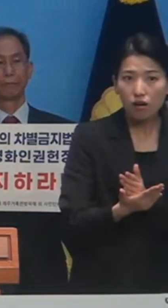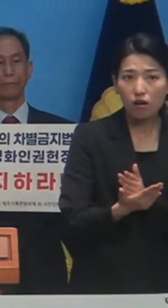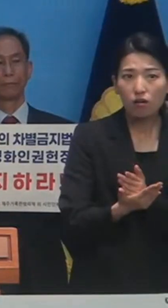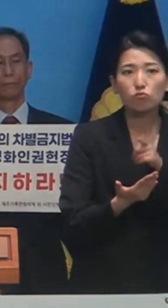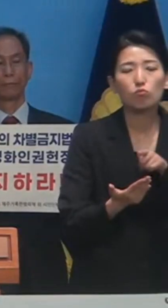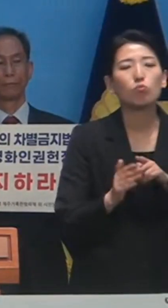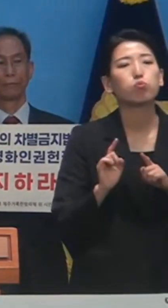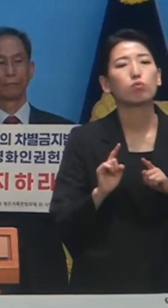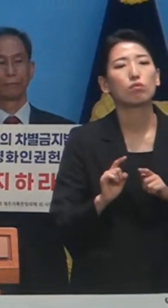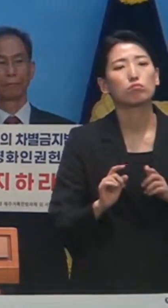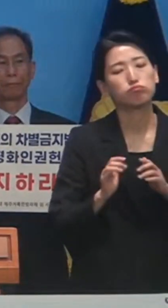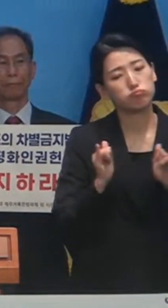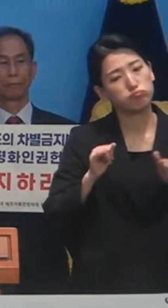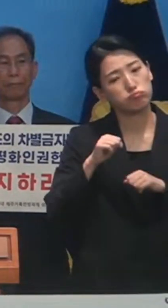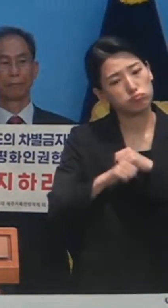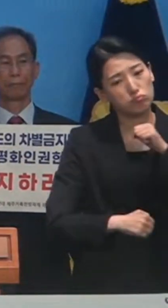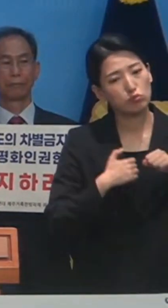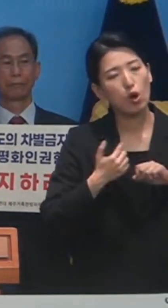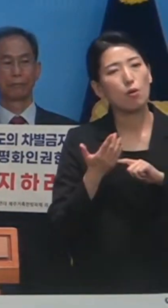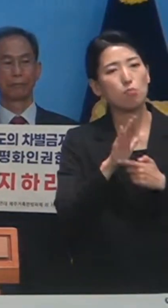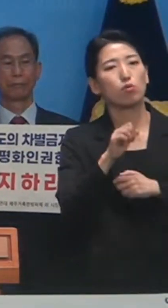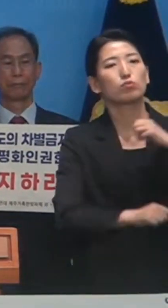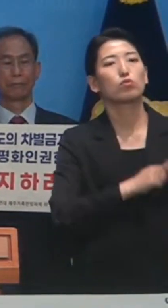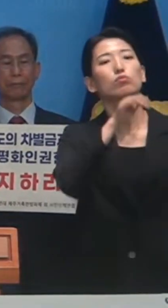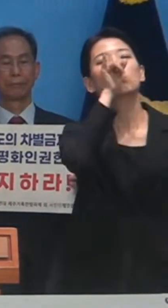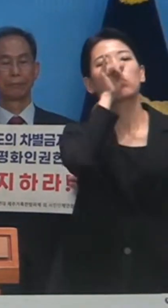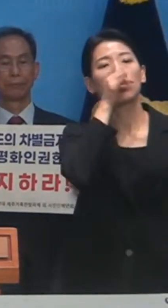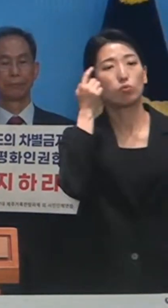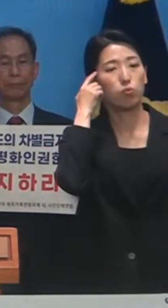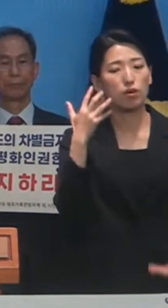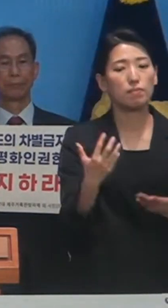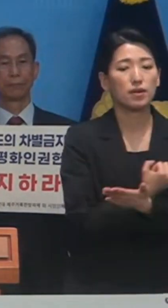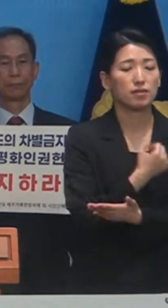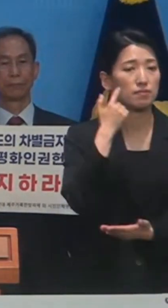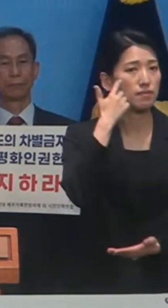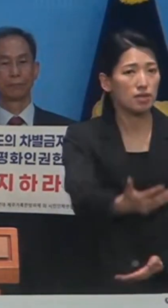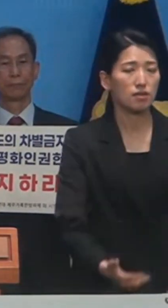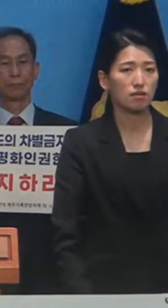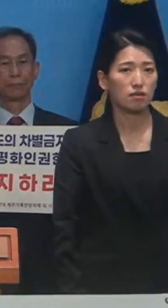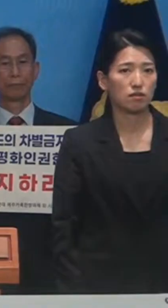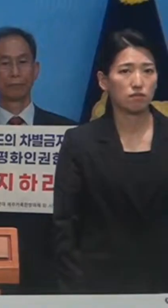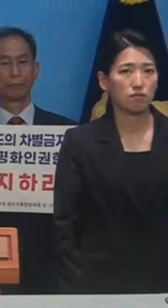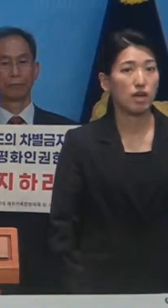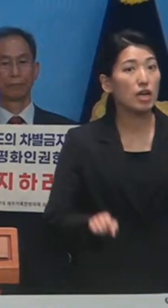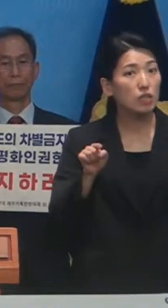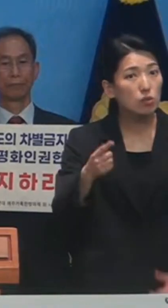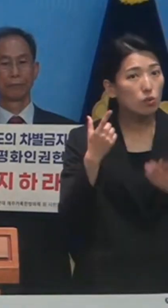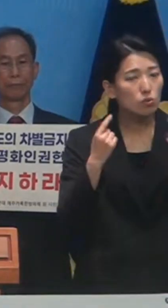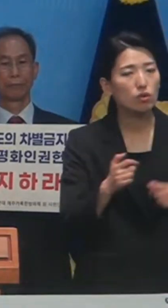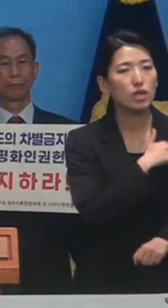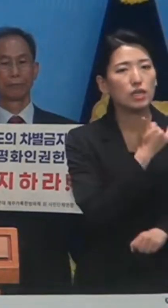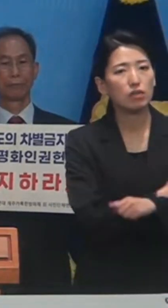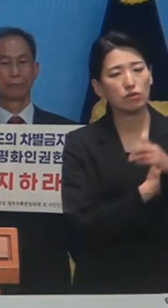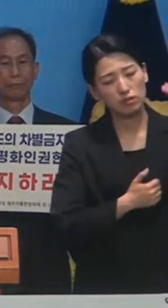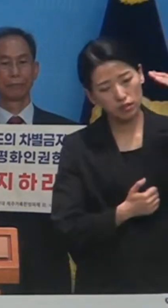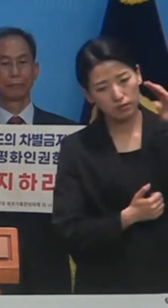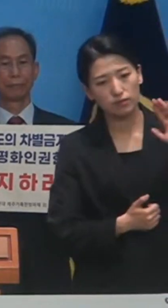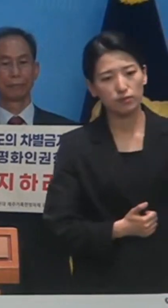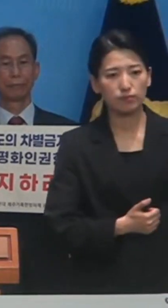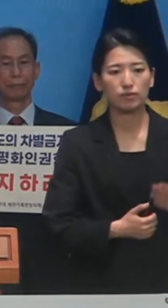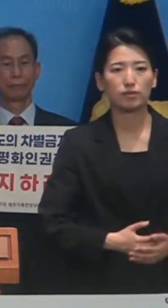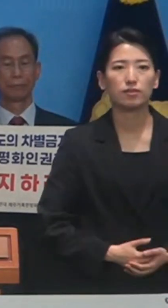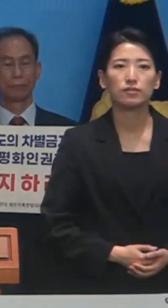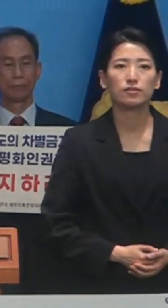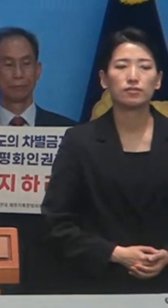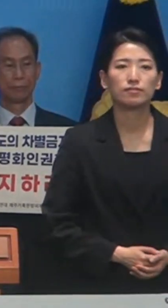인간의 양심과 표현의 자유를 빼앗겠다는 것입니다. 이것은 심각한 인권 침해입니다.